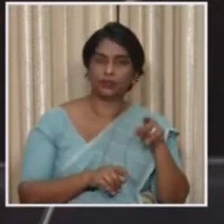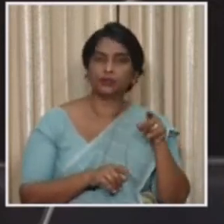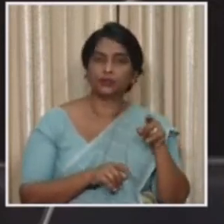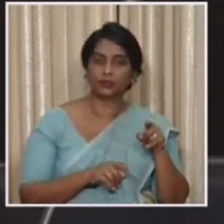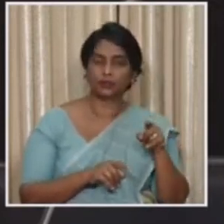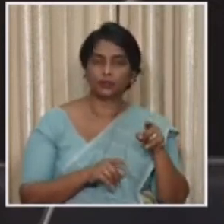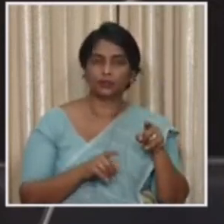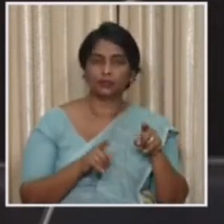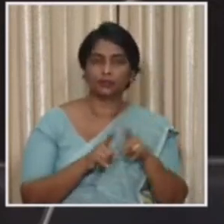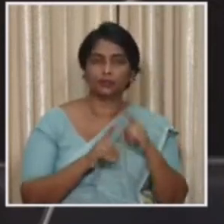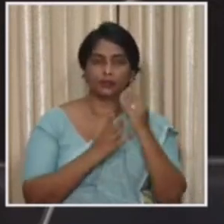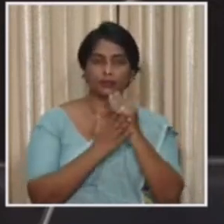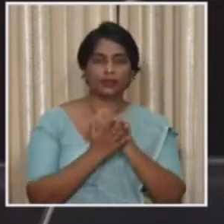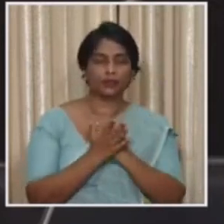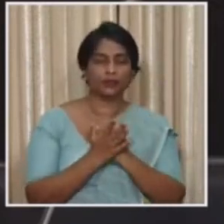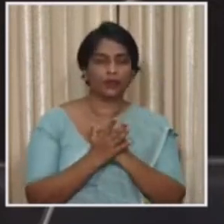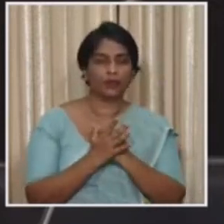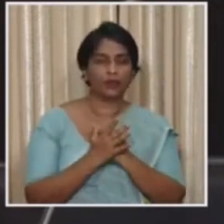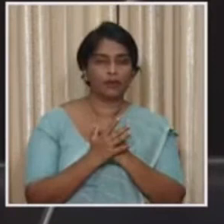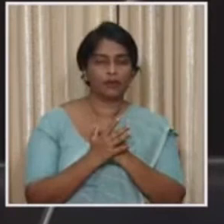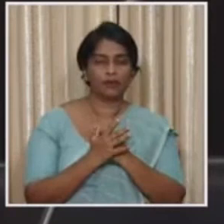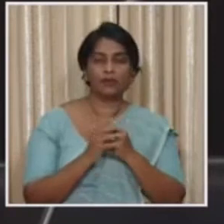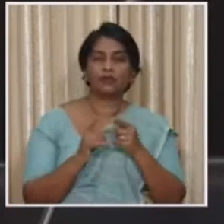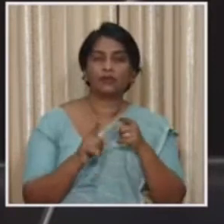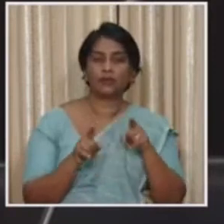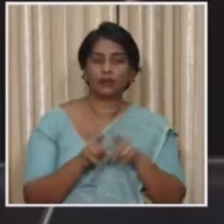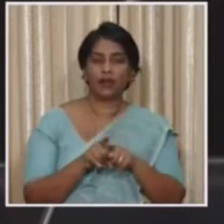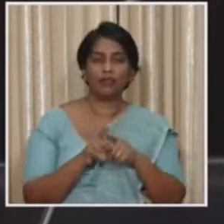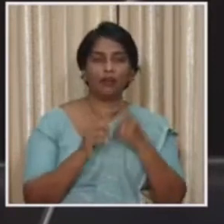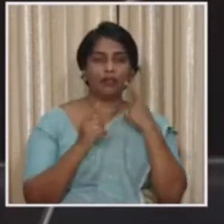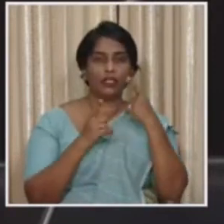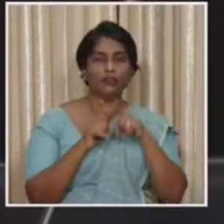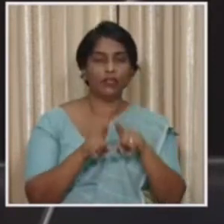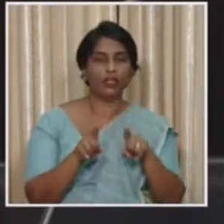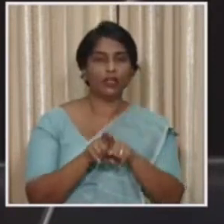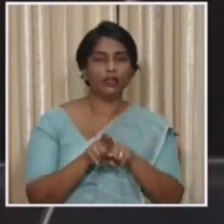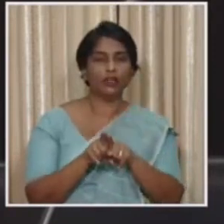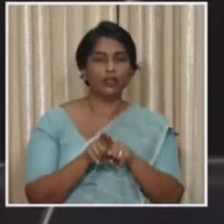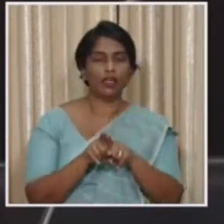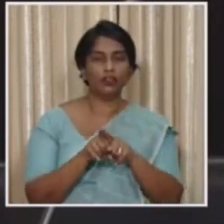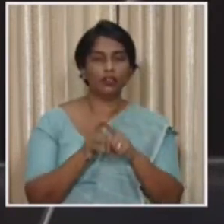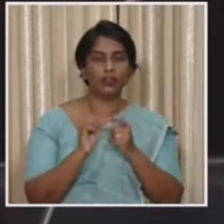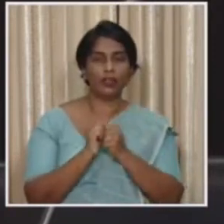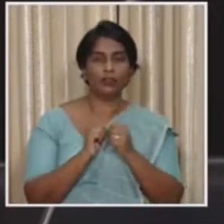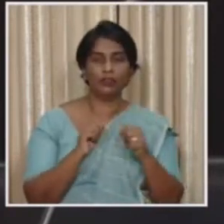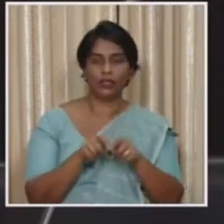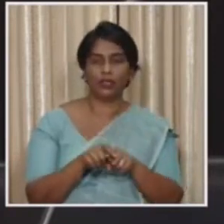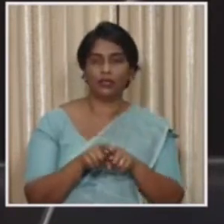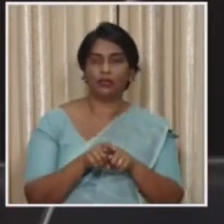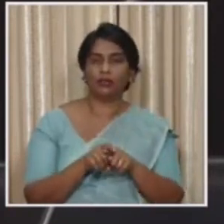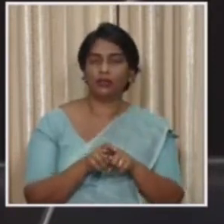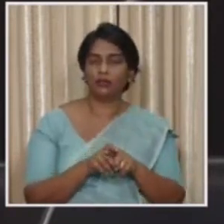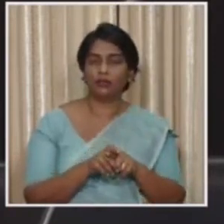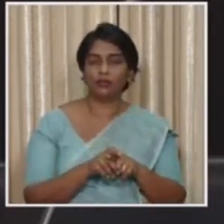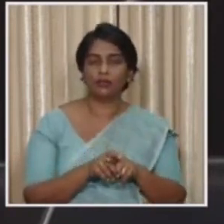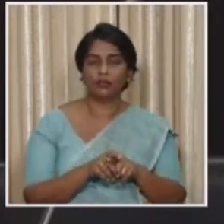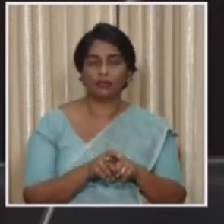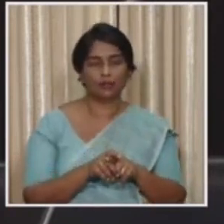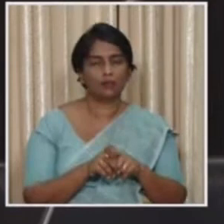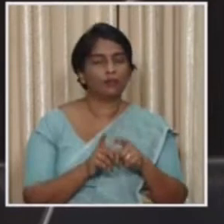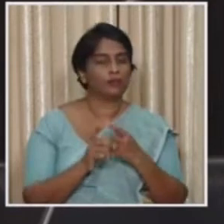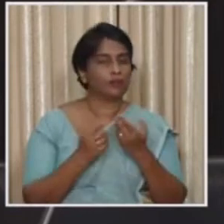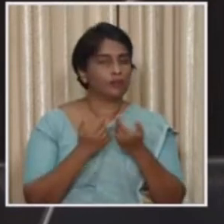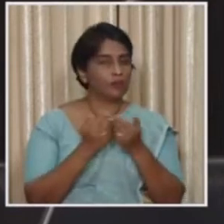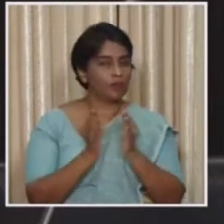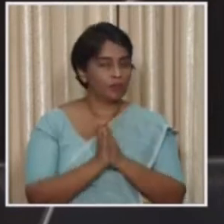துணைவியார் மாகாண சபையிலே வடமேல் மாகாணத்திலே நிறைய பணிகளை ஆற்றியவர், அமைச்சராக இருந்து மாகாணத்திலே